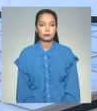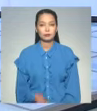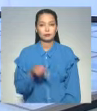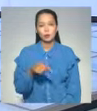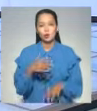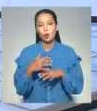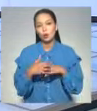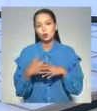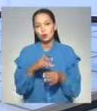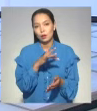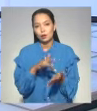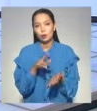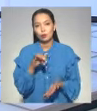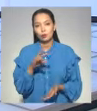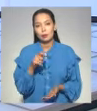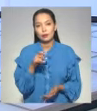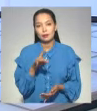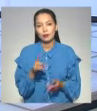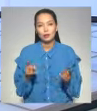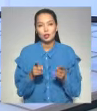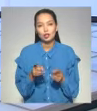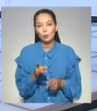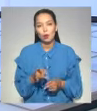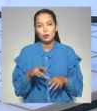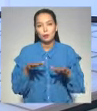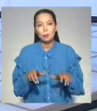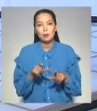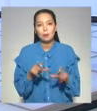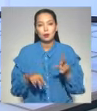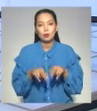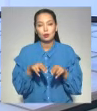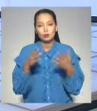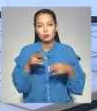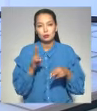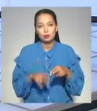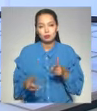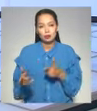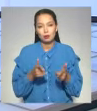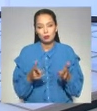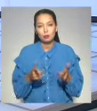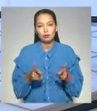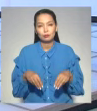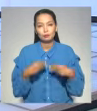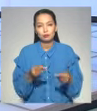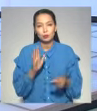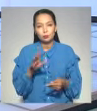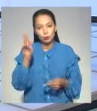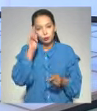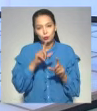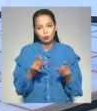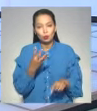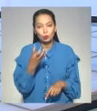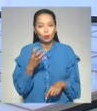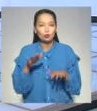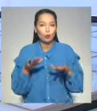Биыл Көкшетау қаласындағы Құлагер ықшам ауданында орналасқан мектеп құрылысы аяқталып пайдалануға беріледі. Білім ошағы